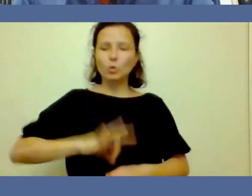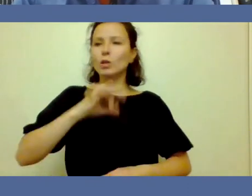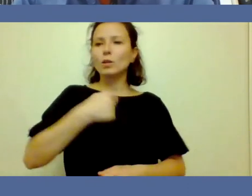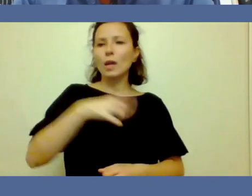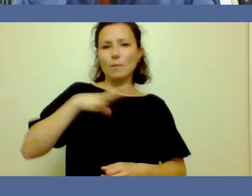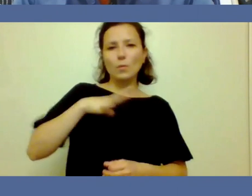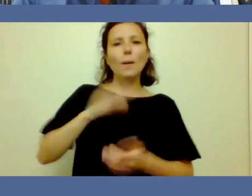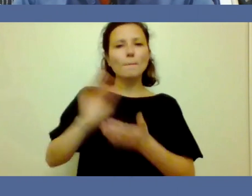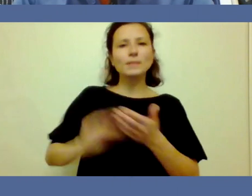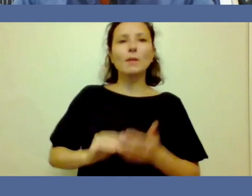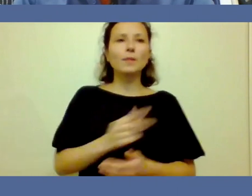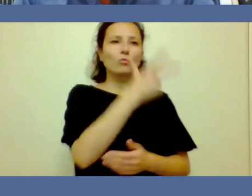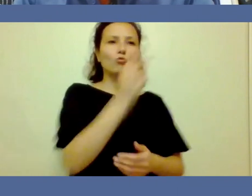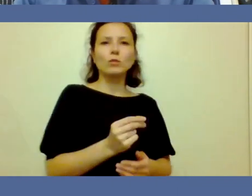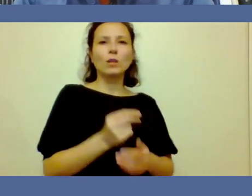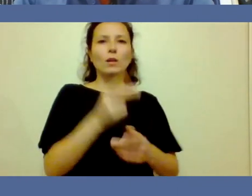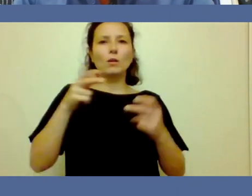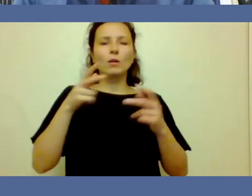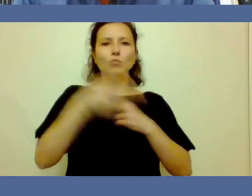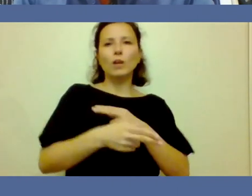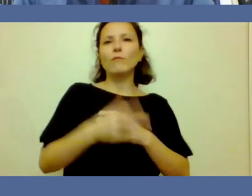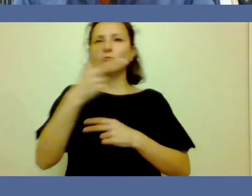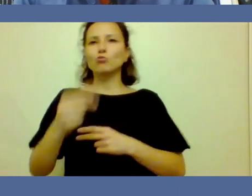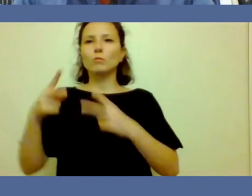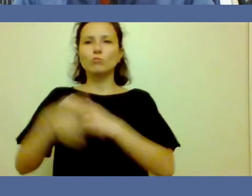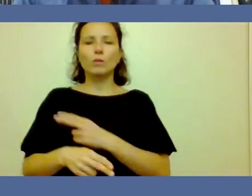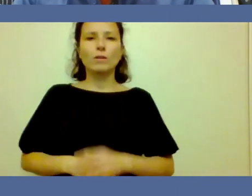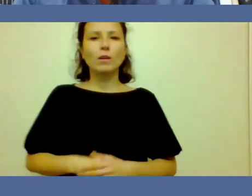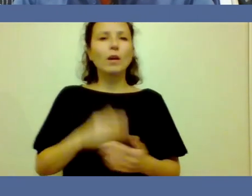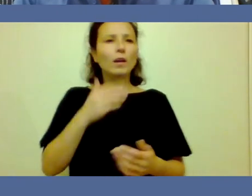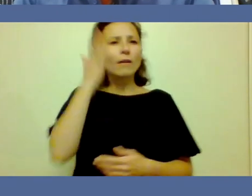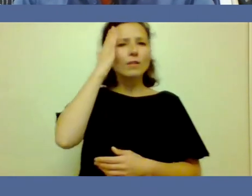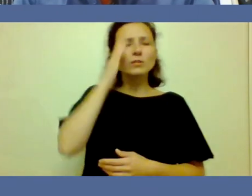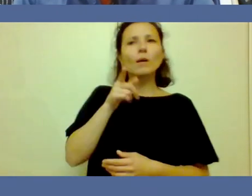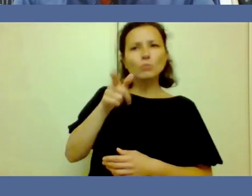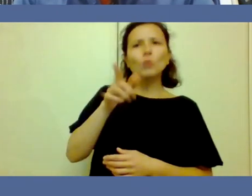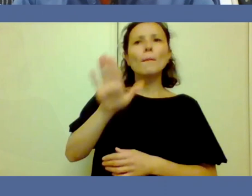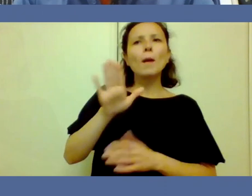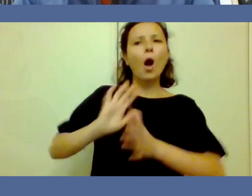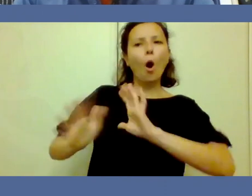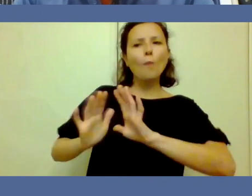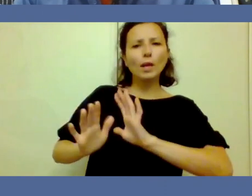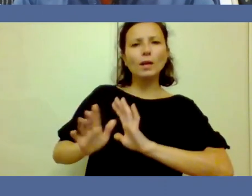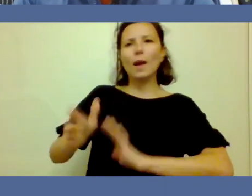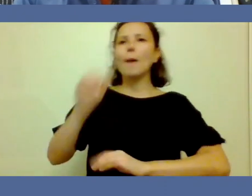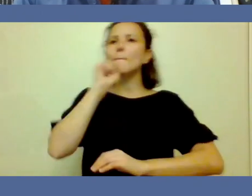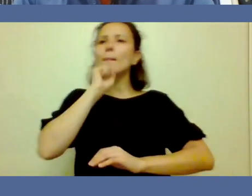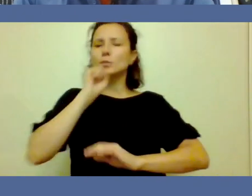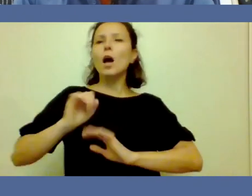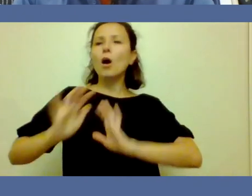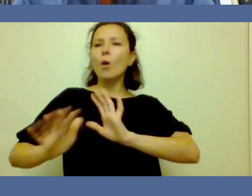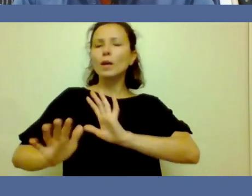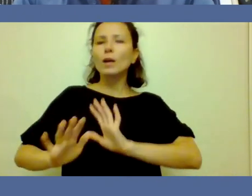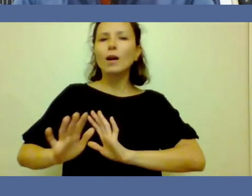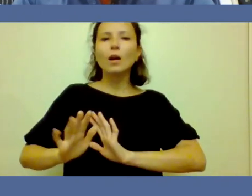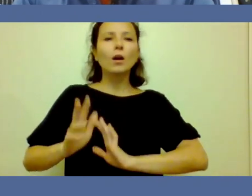takich trzydniowych setach. I wtedy po prostu pisałam, jak wiedziałam, że moje dziecko jest zaopiekowane pod opieką babci, to